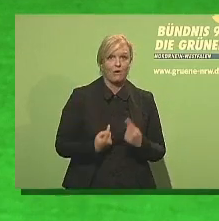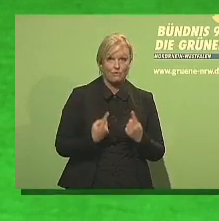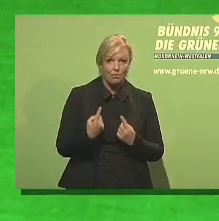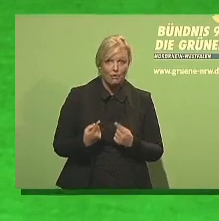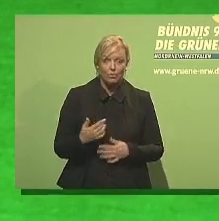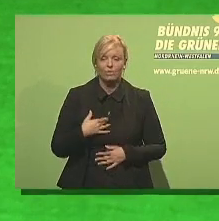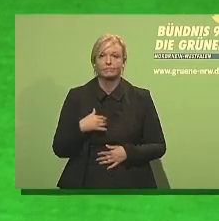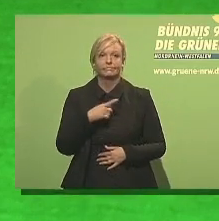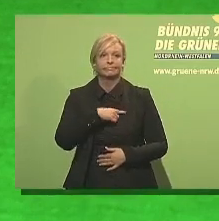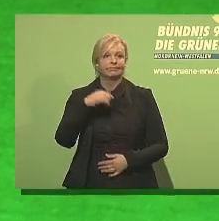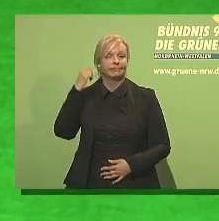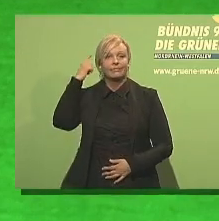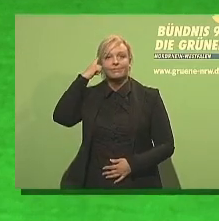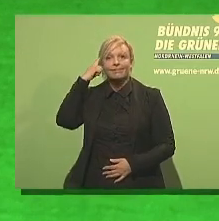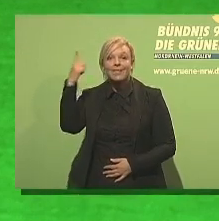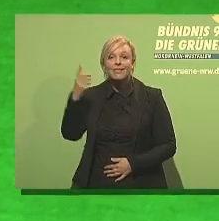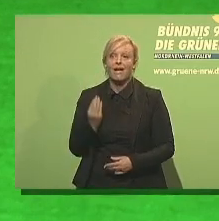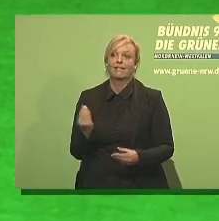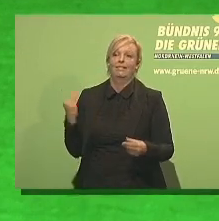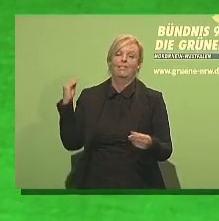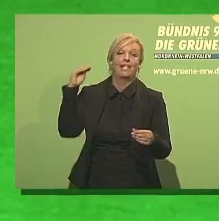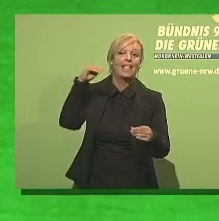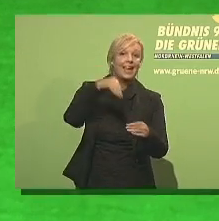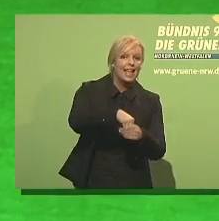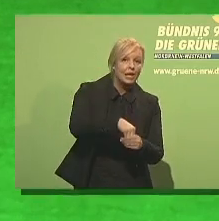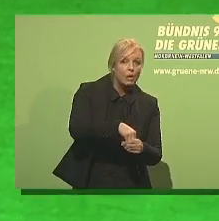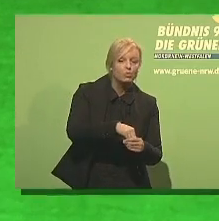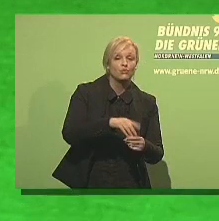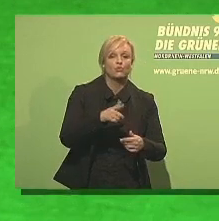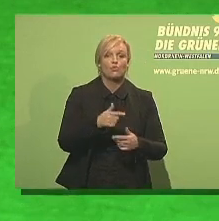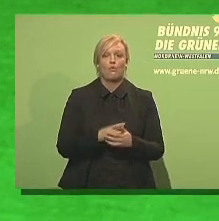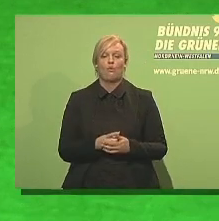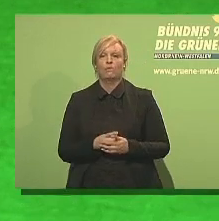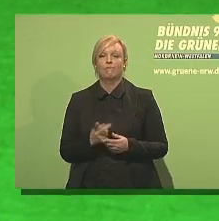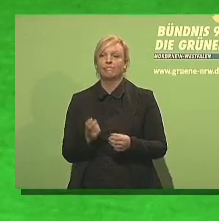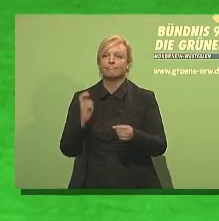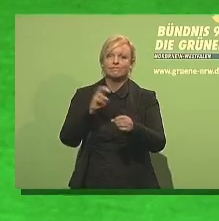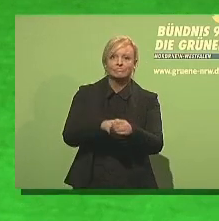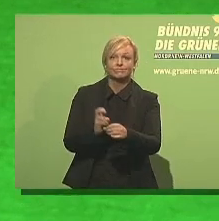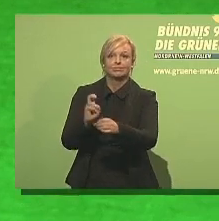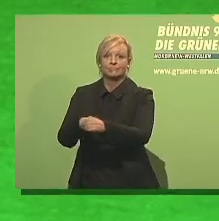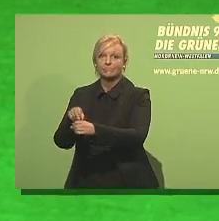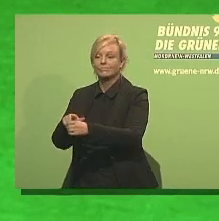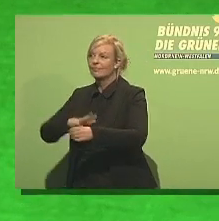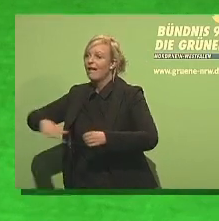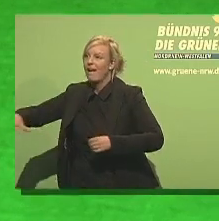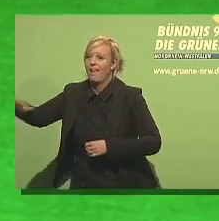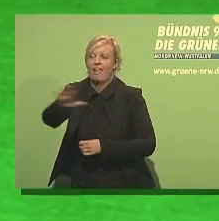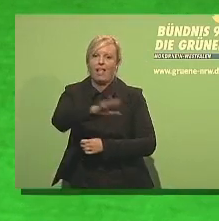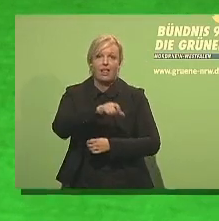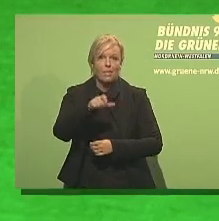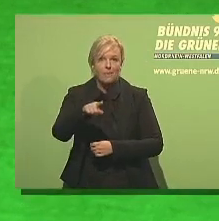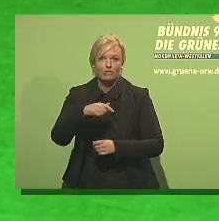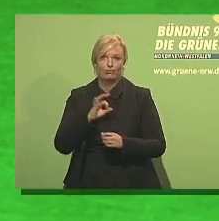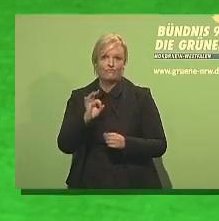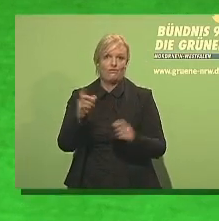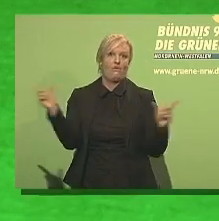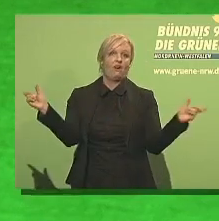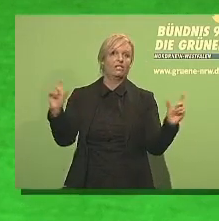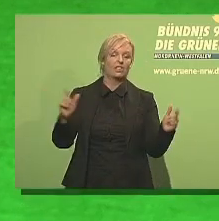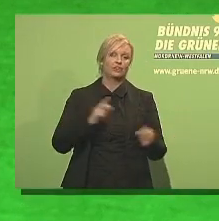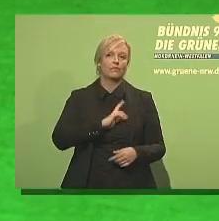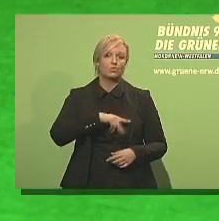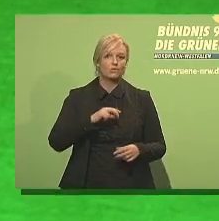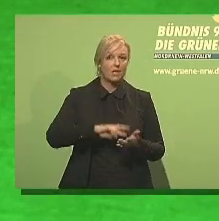Wir Grüne haben den Gedanken der Inklusion, den Gedanken des Dazugehörens aller Menschen zur Grundlage unserer Gesellschafts- und